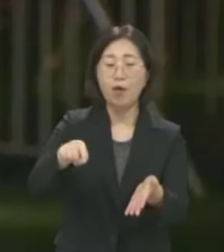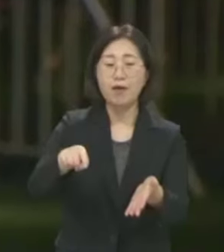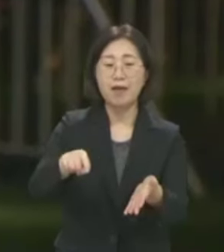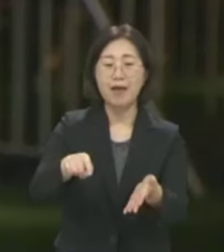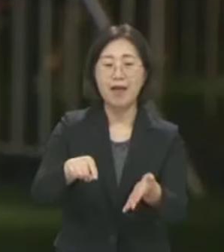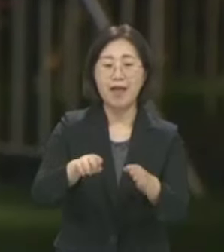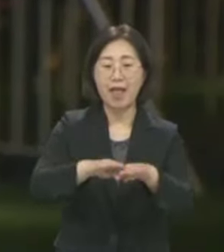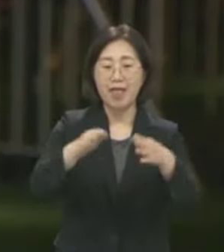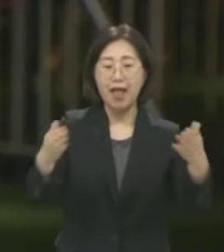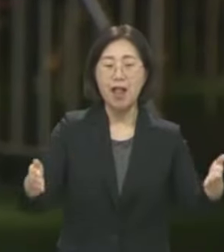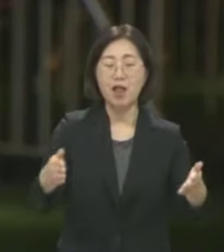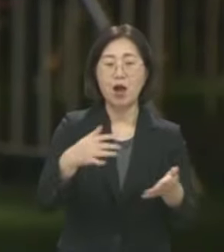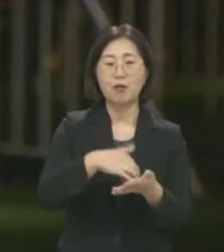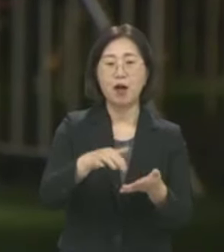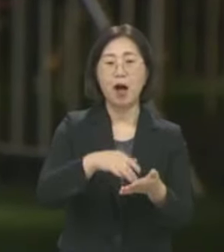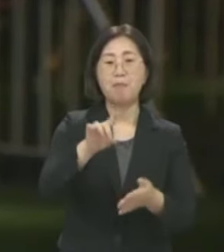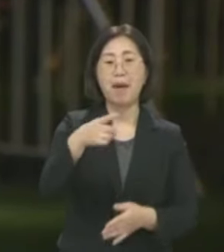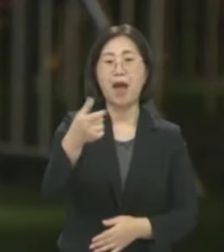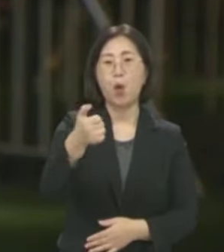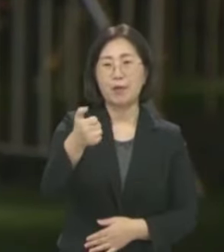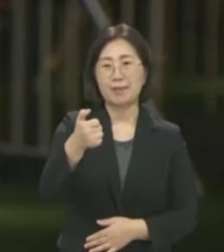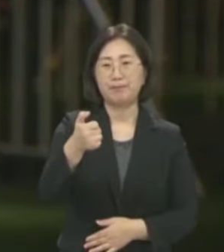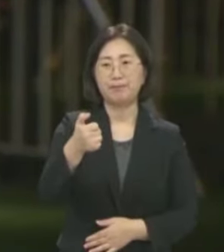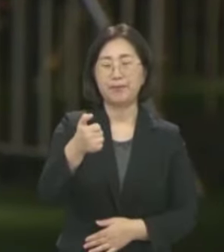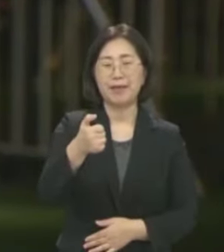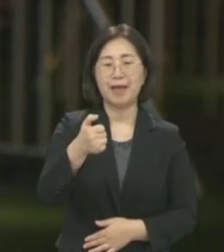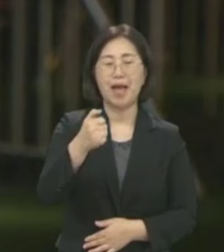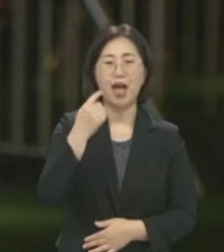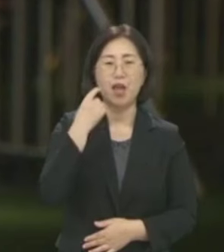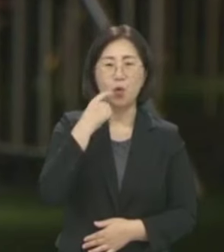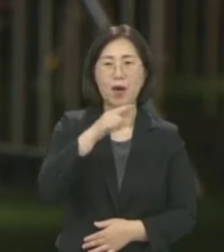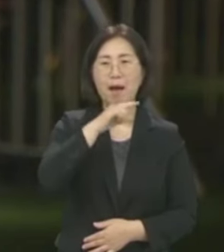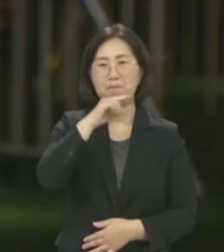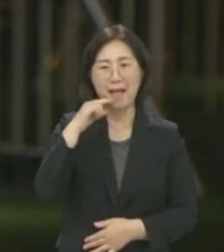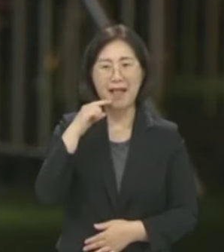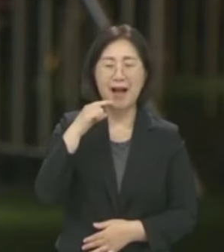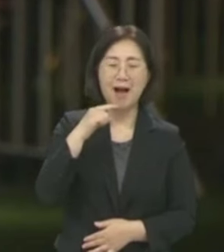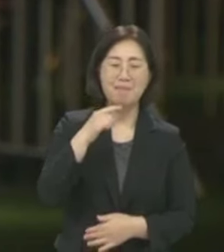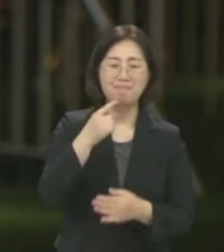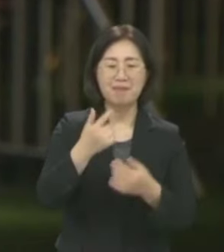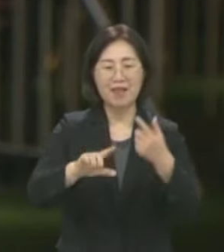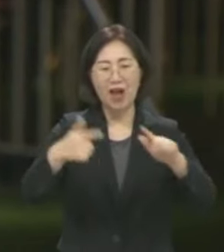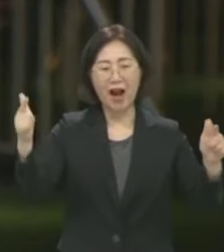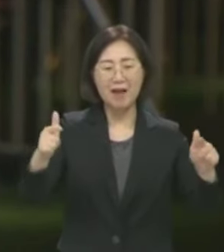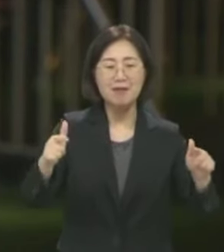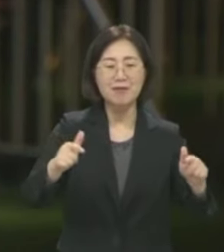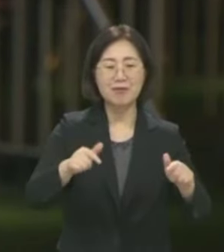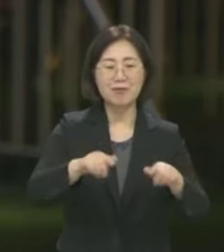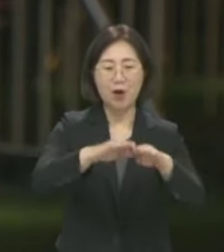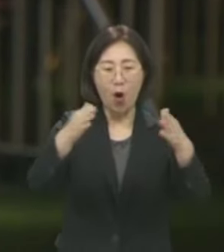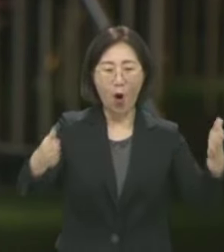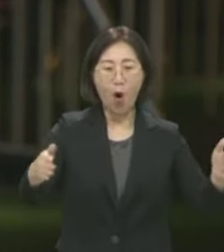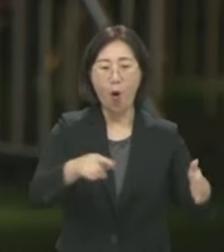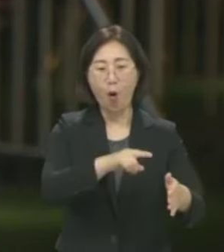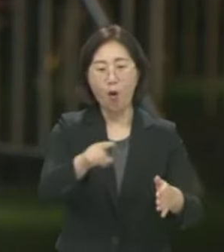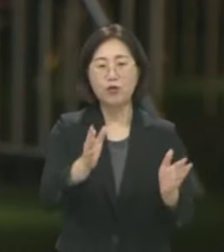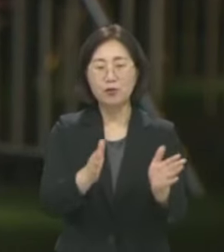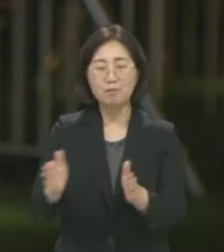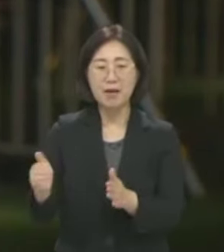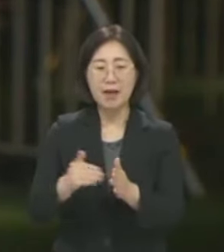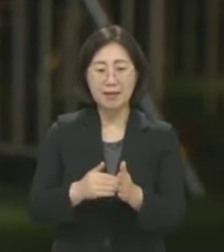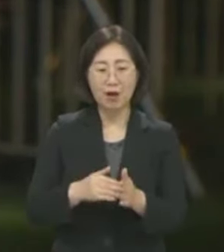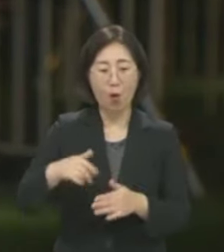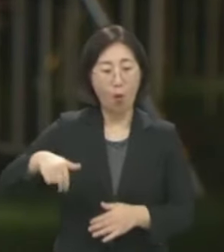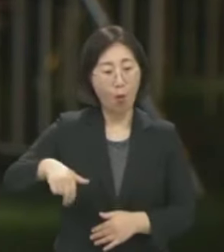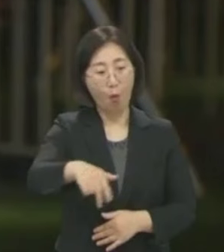테이블 한 150여 개 노랑, 빨강, 파랑 이런 그 테이블도 설치를 해서 지나가시는 분들, 관광객분들,